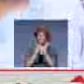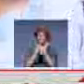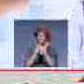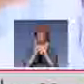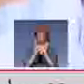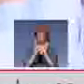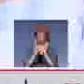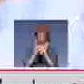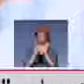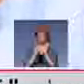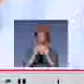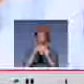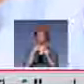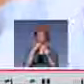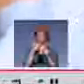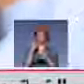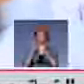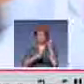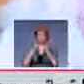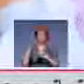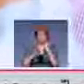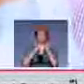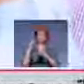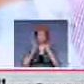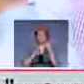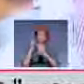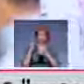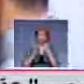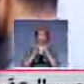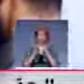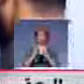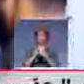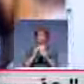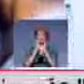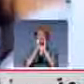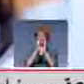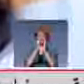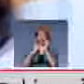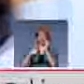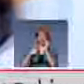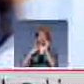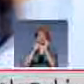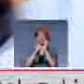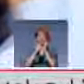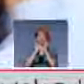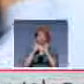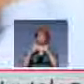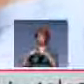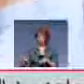بعد حريق الشقه. لا وانت لسه قبل ما تتجوزي؟ لا لا ما حصلليش اي حاجه. كانش بيضايق منك حاجه؟ لا.